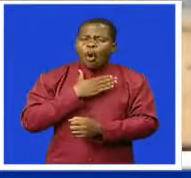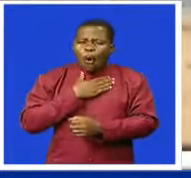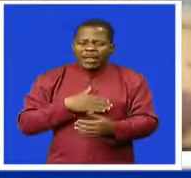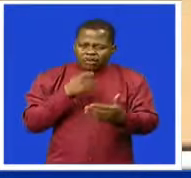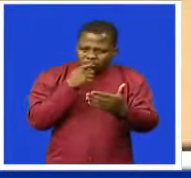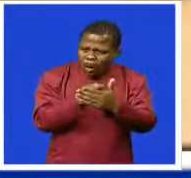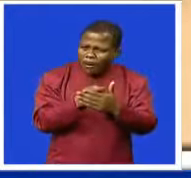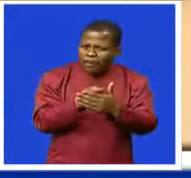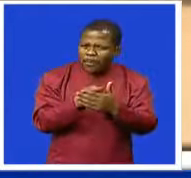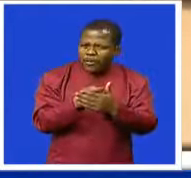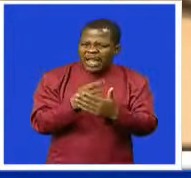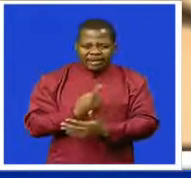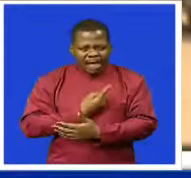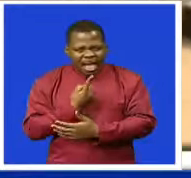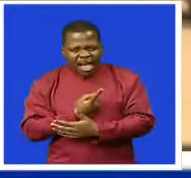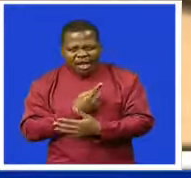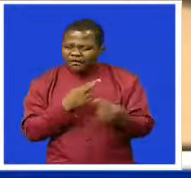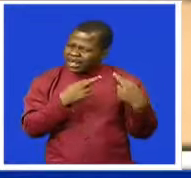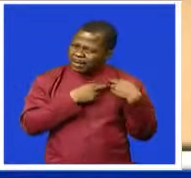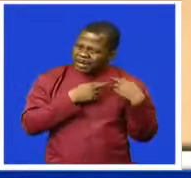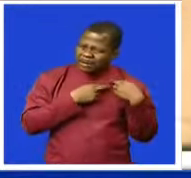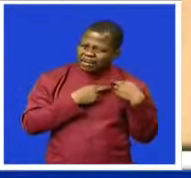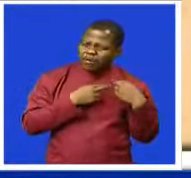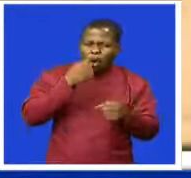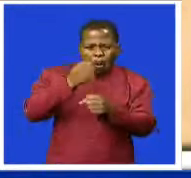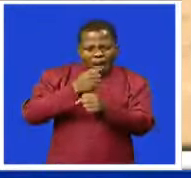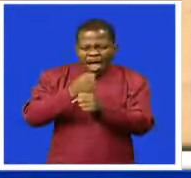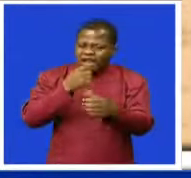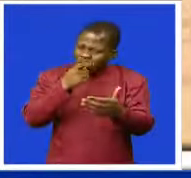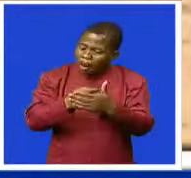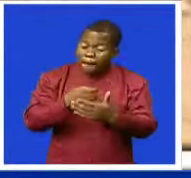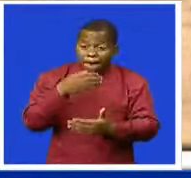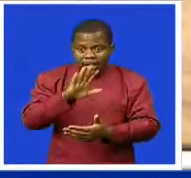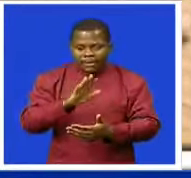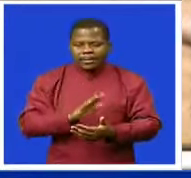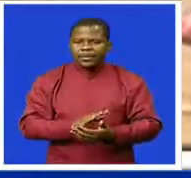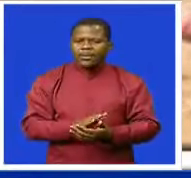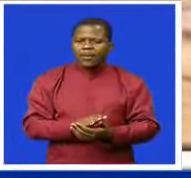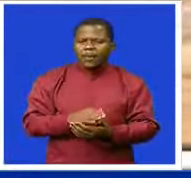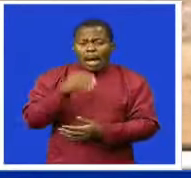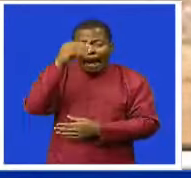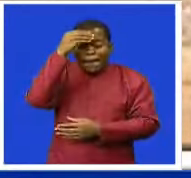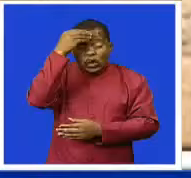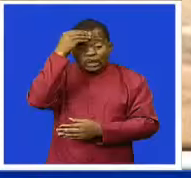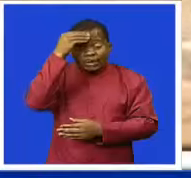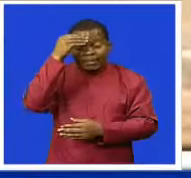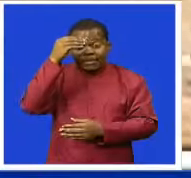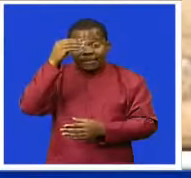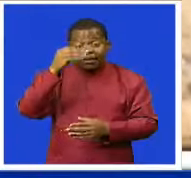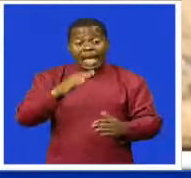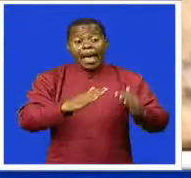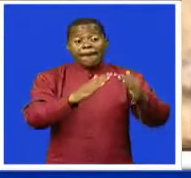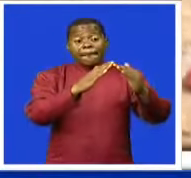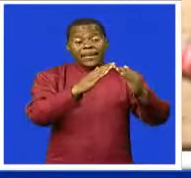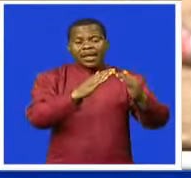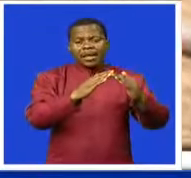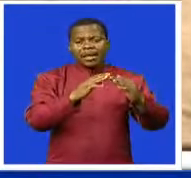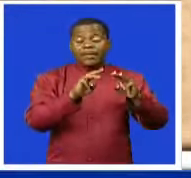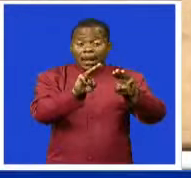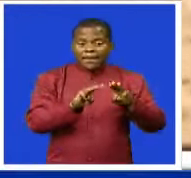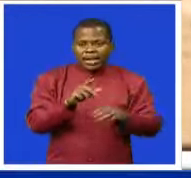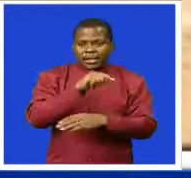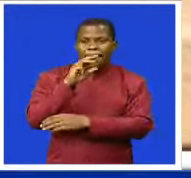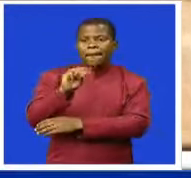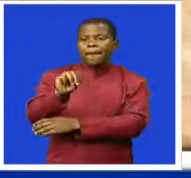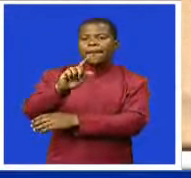ngokuqele lomuntu. Umphathi wesiteshi semaphoyisa sasemliba phatha umthebe bembe uthi kufundisa